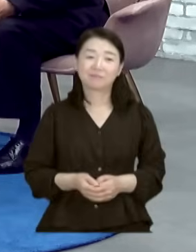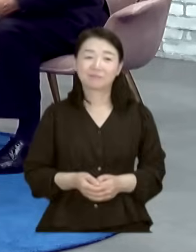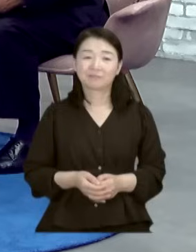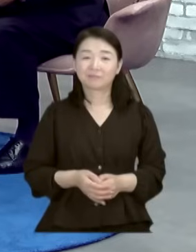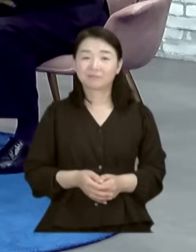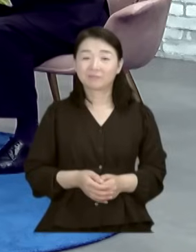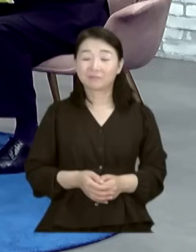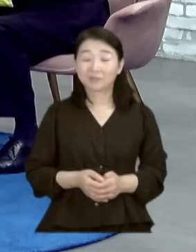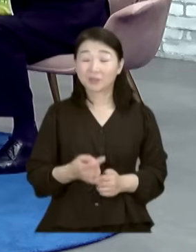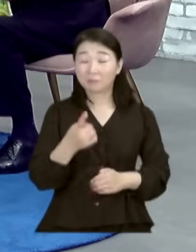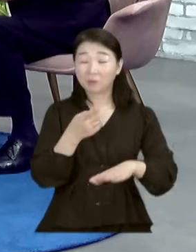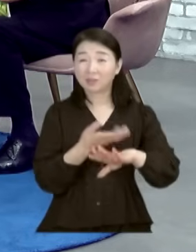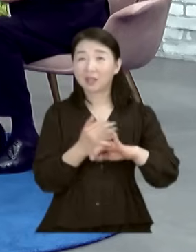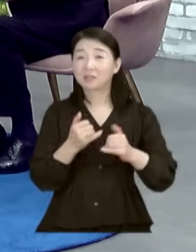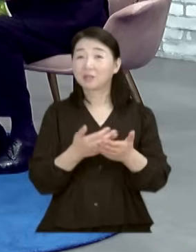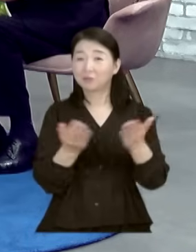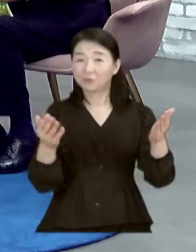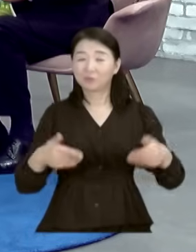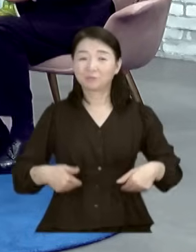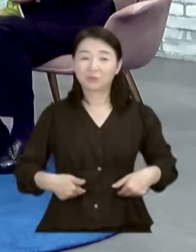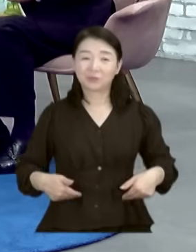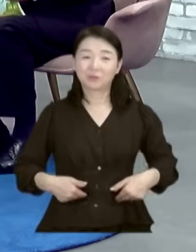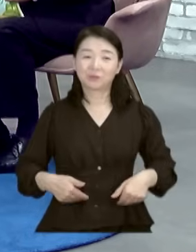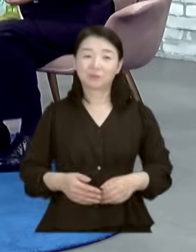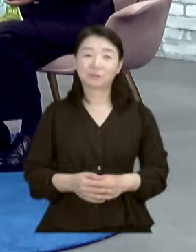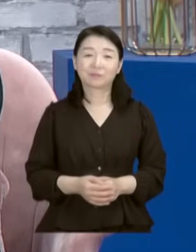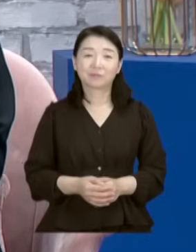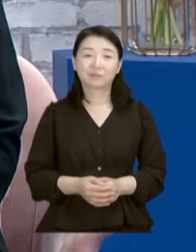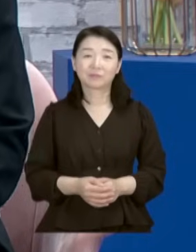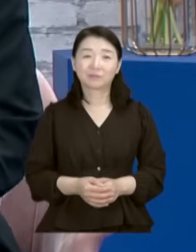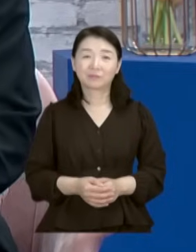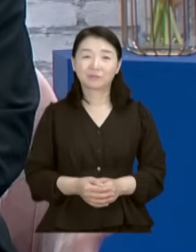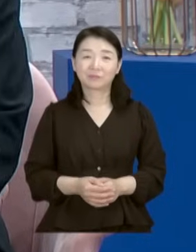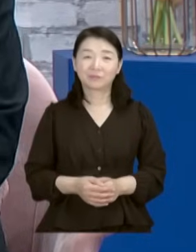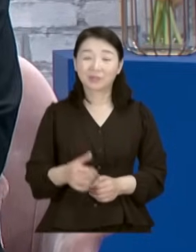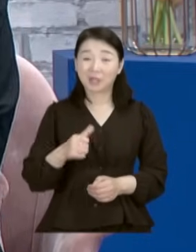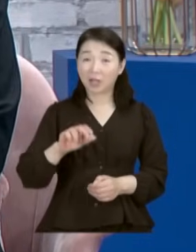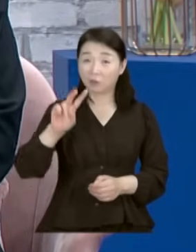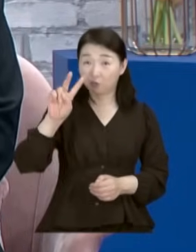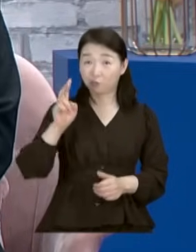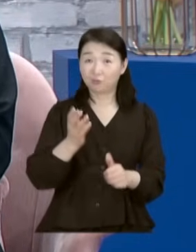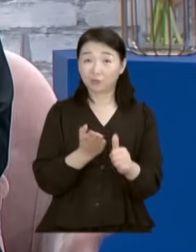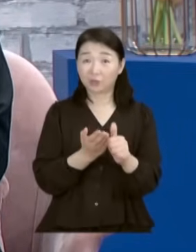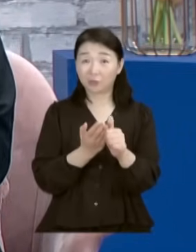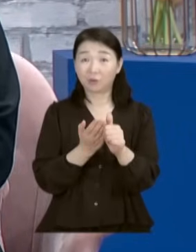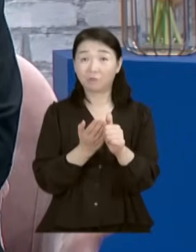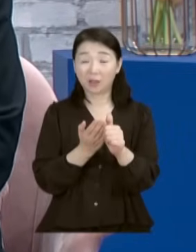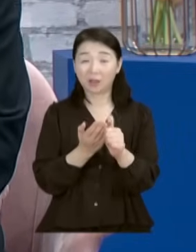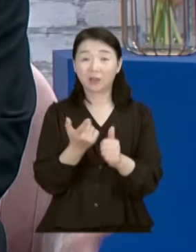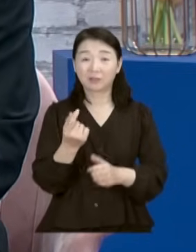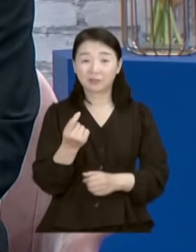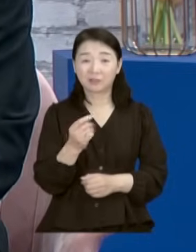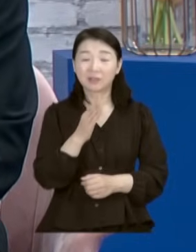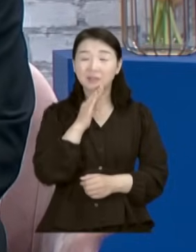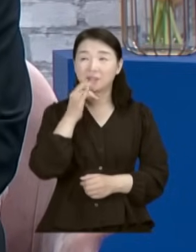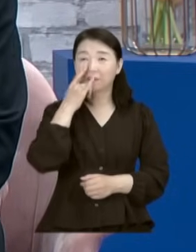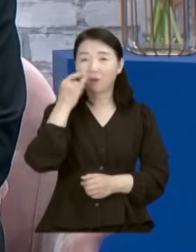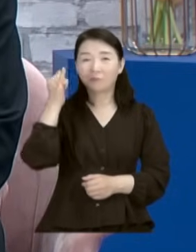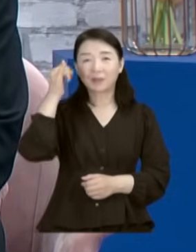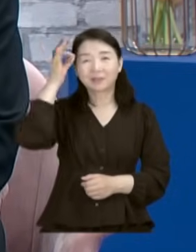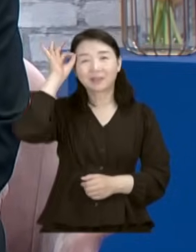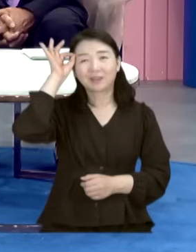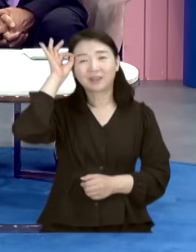같아요 배워서 남조해야 되죠 맞습니다 그 아들 둘 나서 키우면서 친정엄마